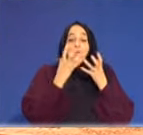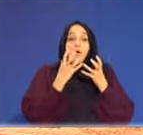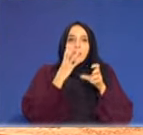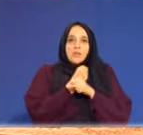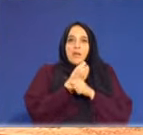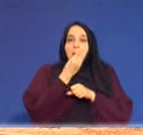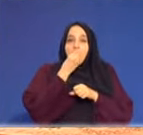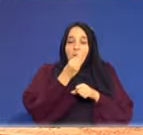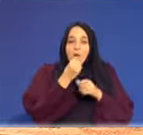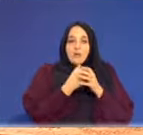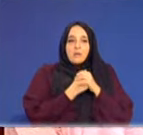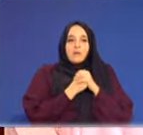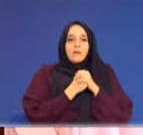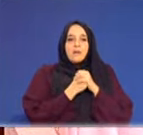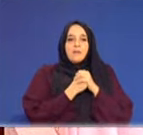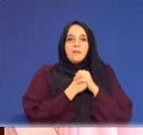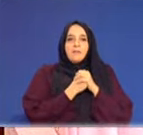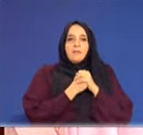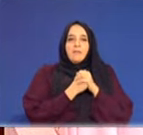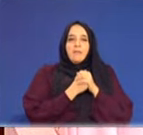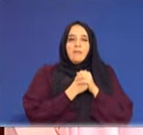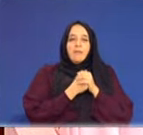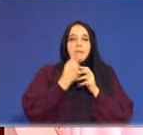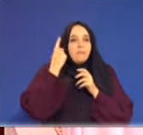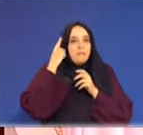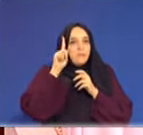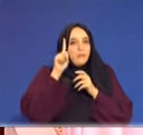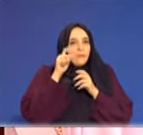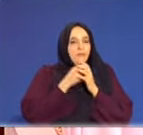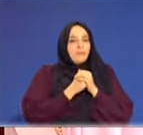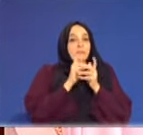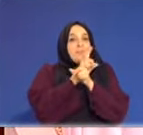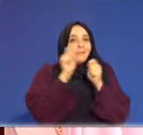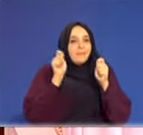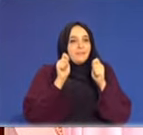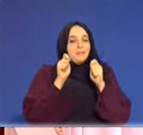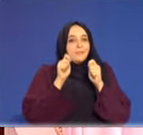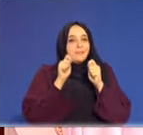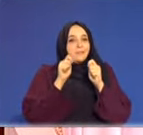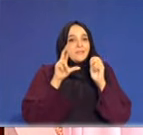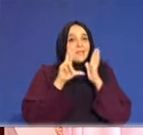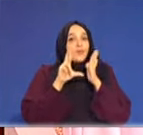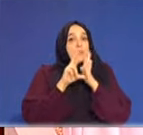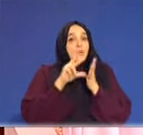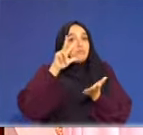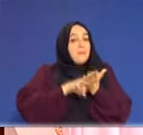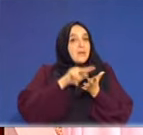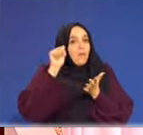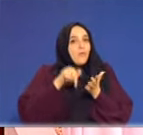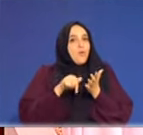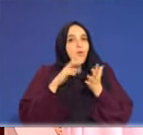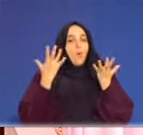لفاس الخير، مركش من يري خصيمان إلا قد طبقا ثاركيس تاقي في دن مسلايا